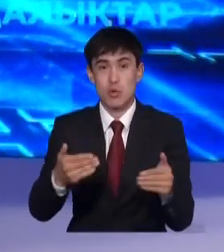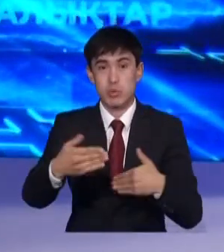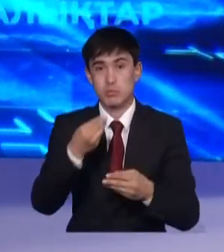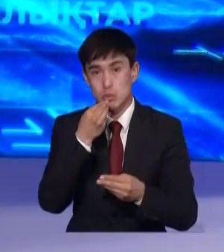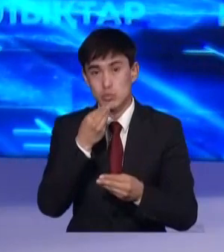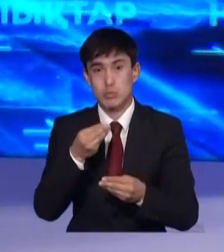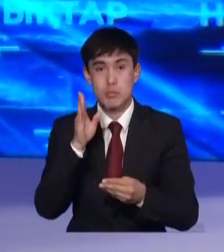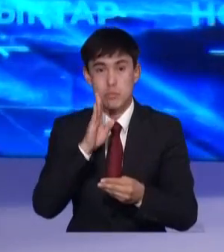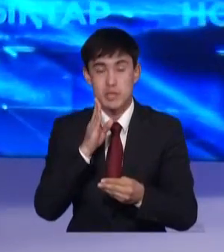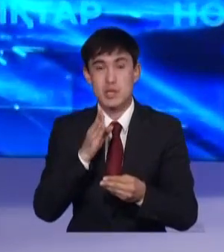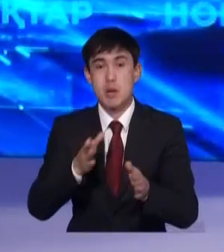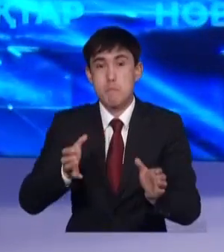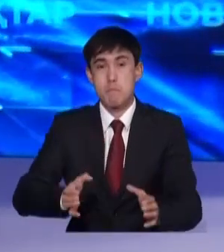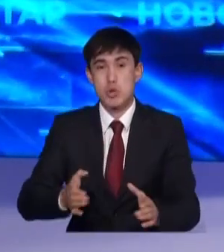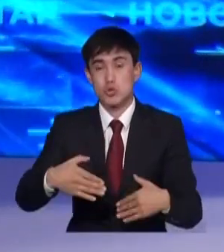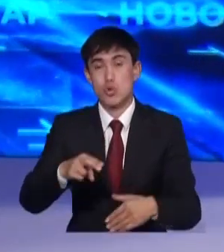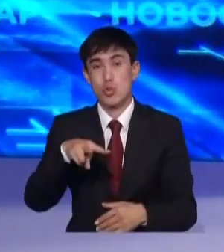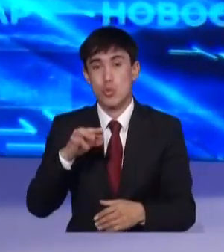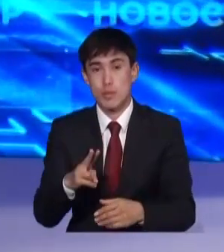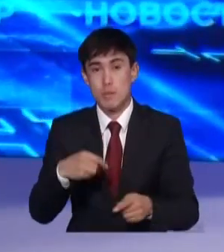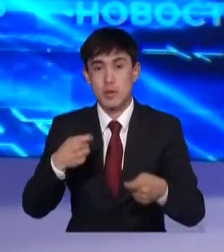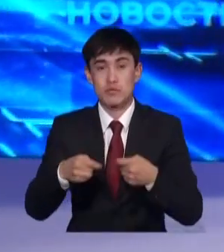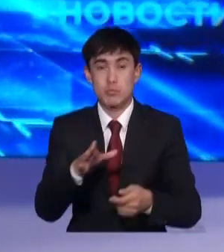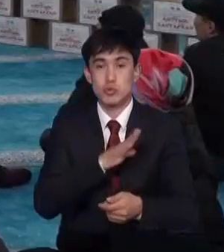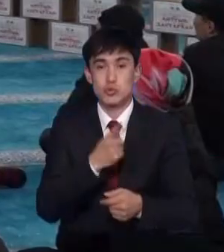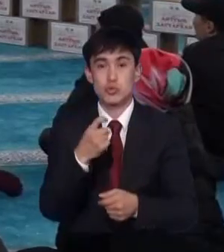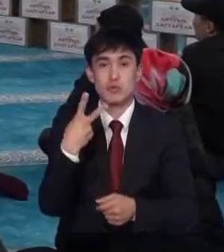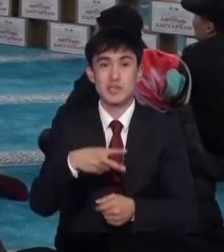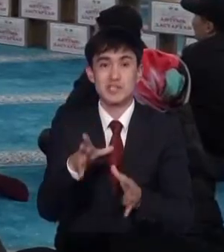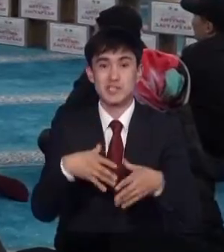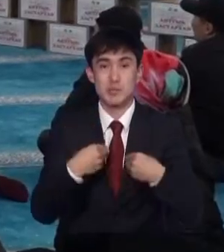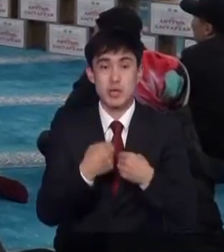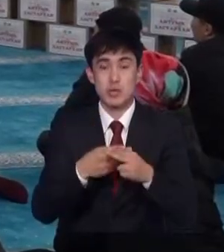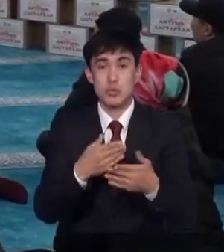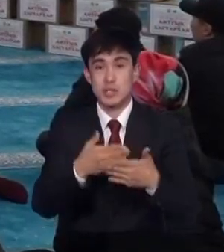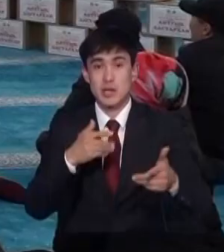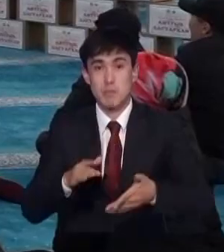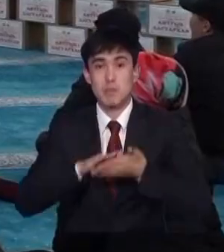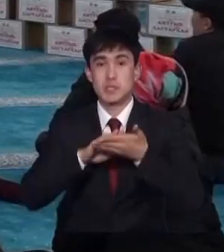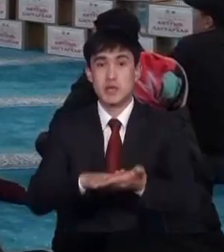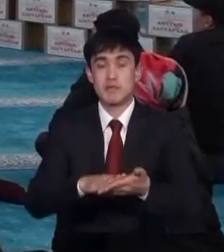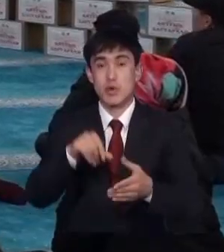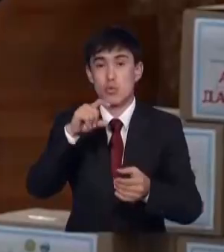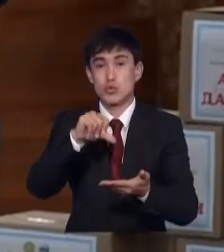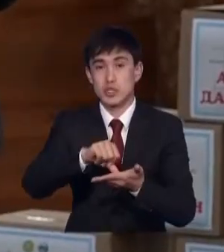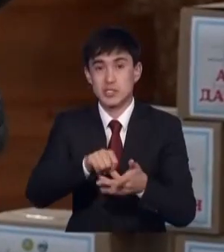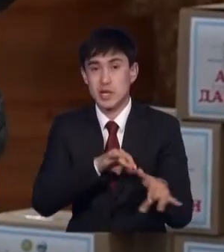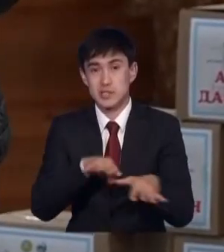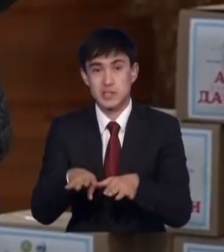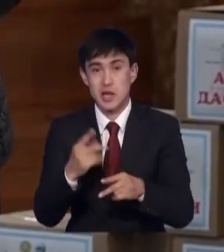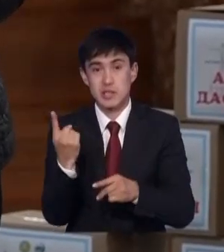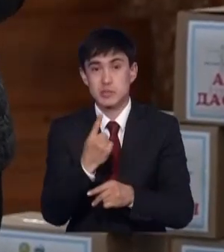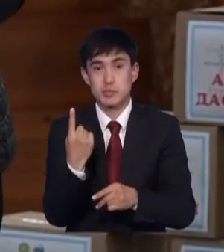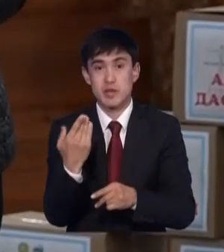продуктами питания и мешок лука продовольствие получило около 120 семей которые заранее подали заявку на участие в этой акции